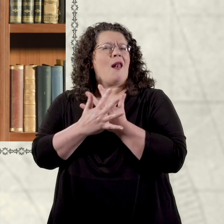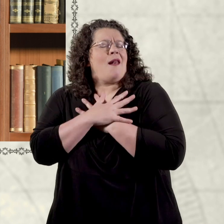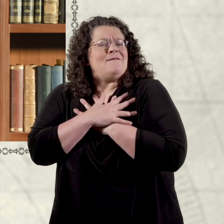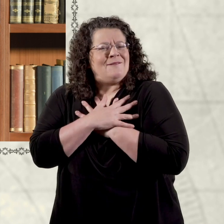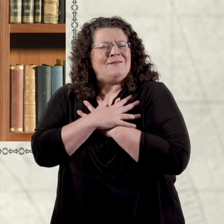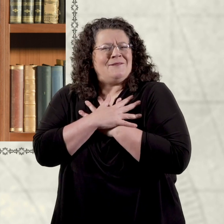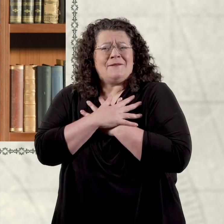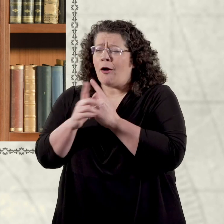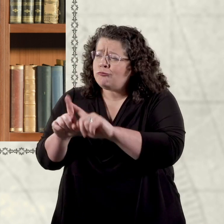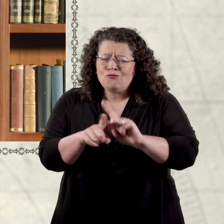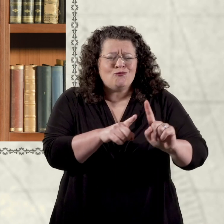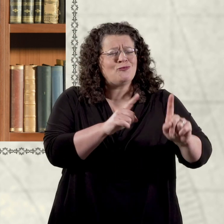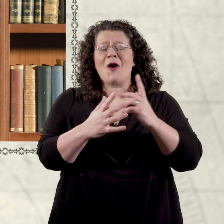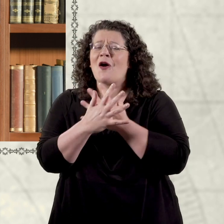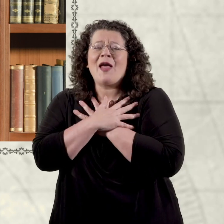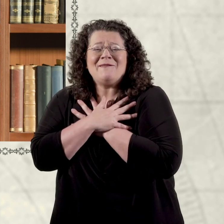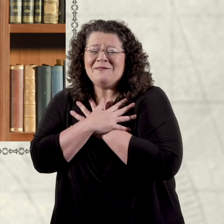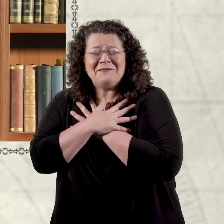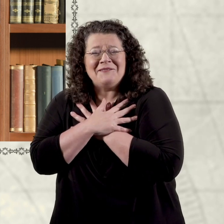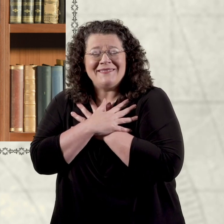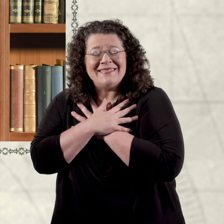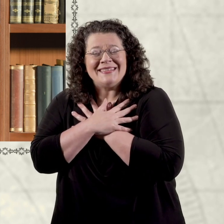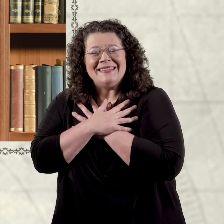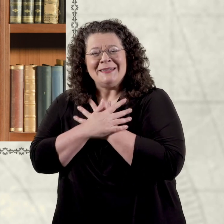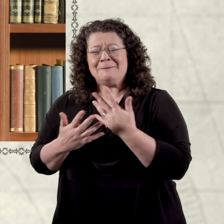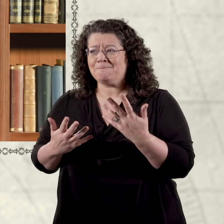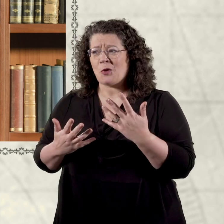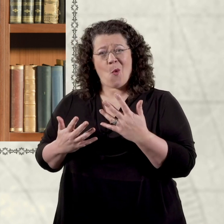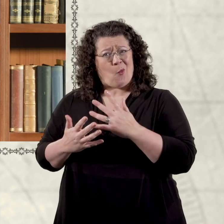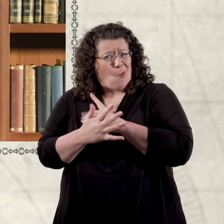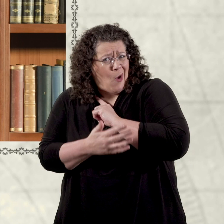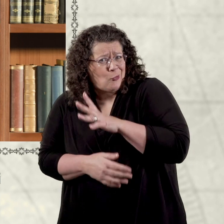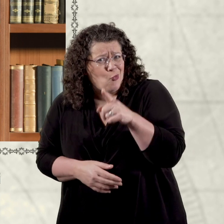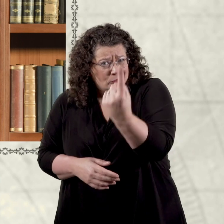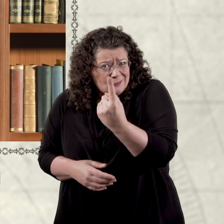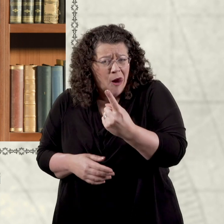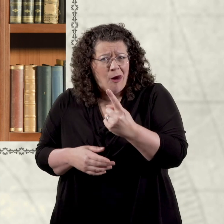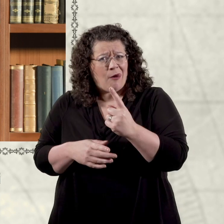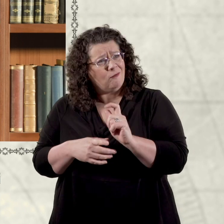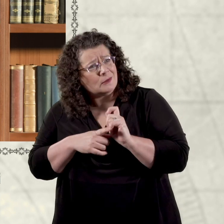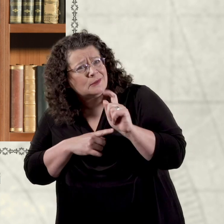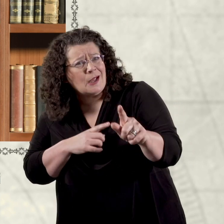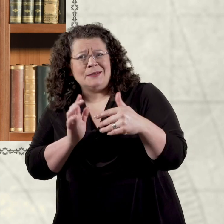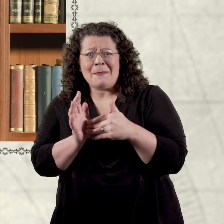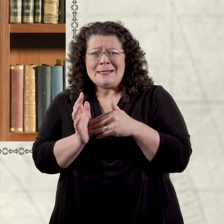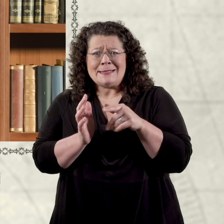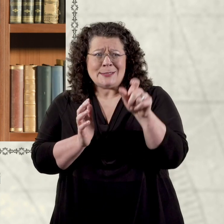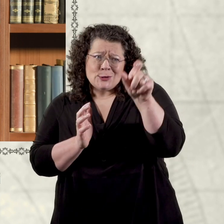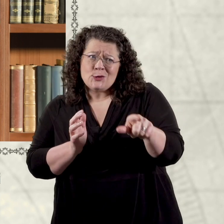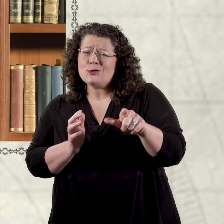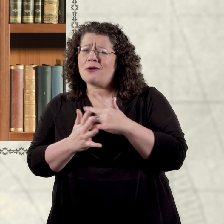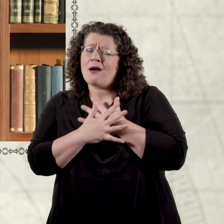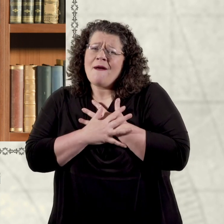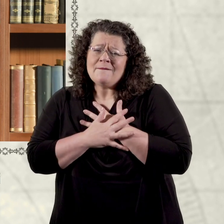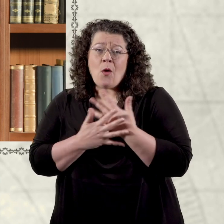cariad. Felly, be am i chi fynd ati i yrru neges bach i rywun? Neu gwell beth, pan anwch chi gardyn